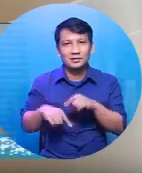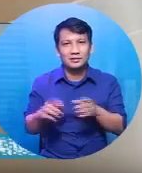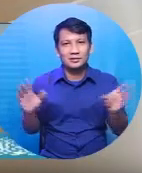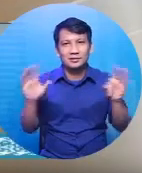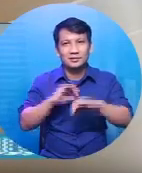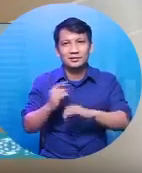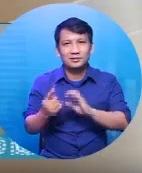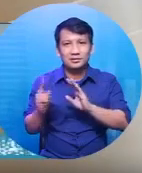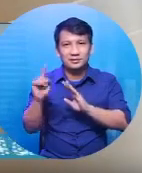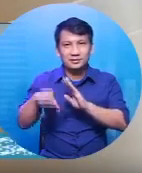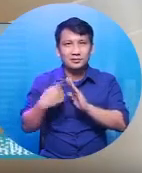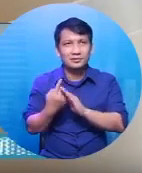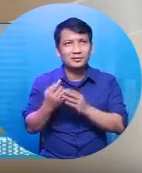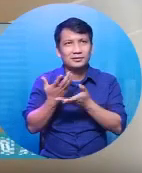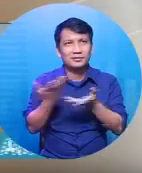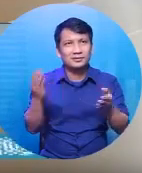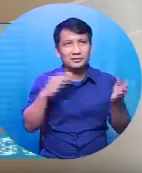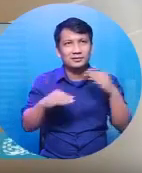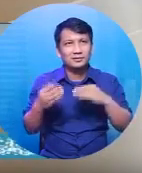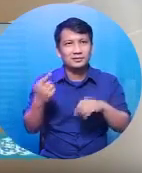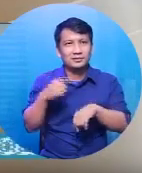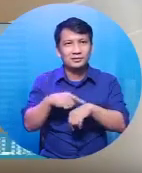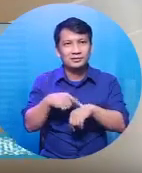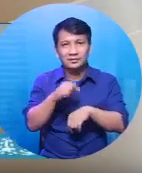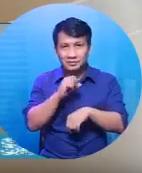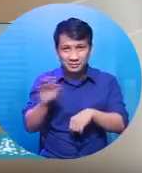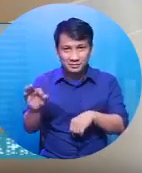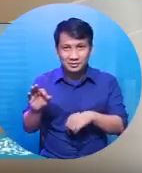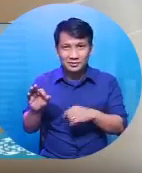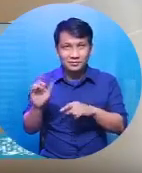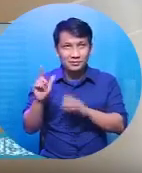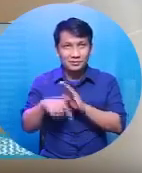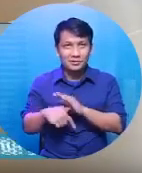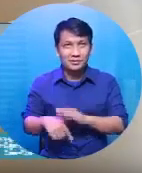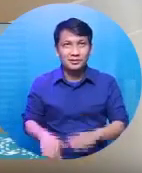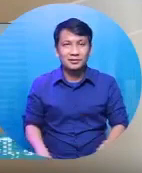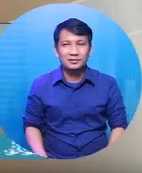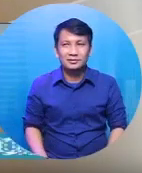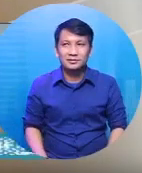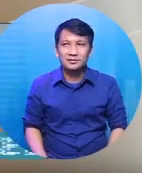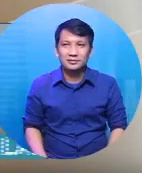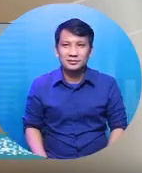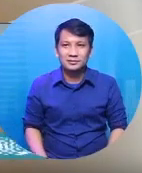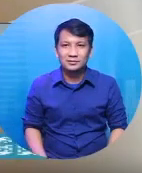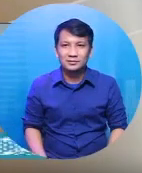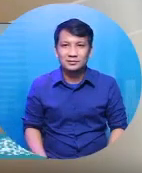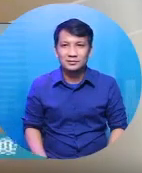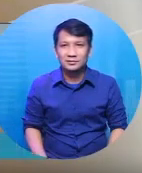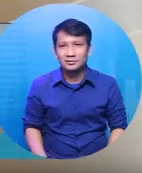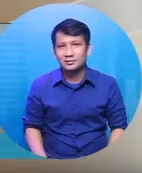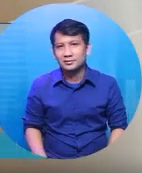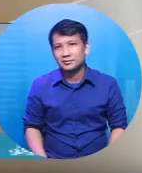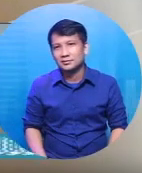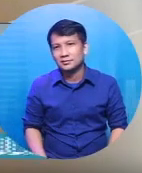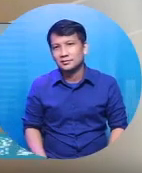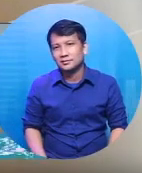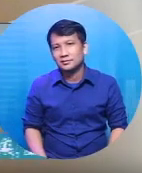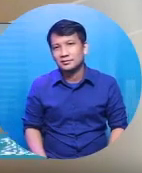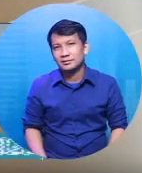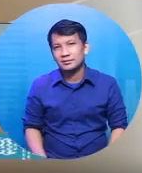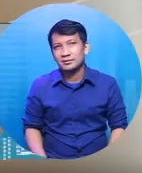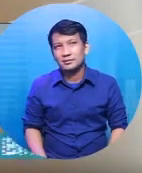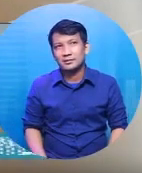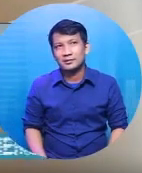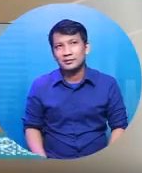tayo ng isang oras, walang problema. Maraming oras off-air. Okay? Salamat po, Ma'am Rochelle. Alas 12 na po kasi dito eh. Okay, sige po